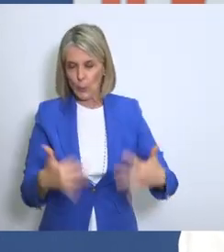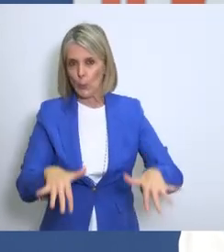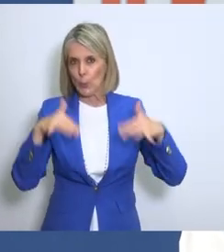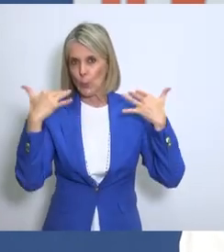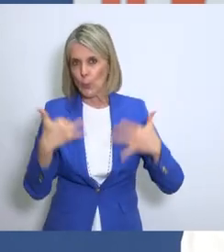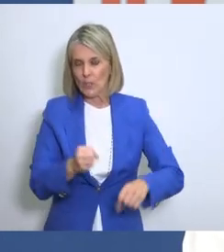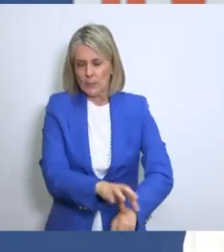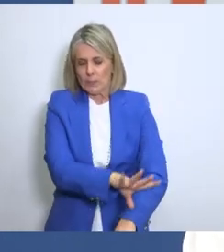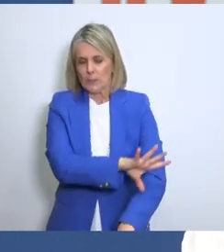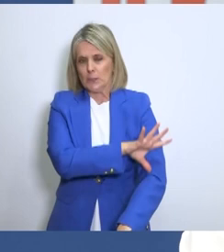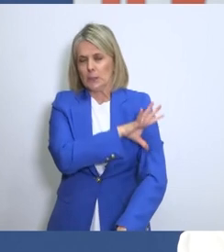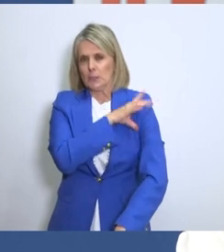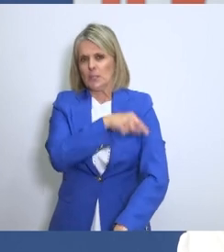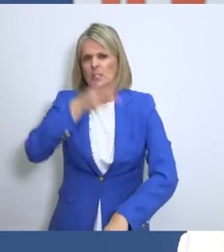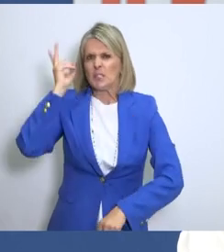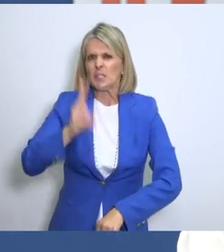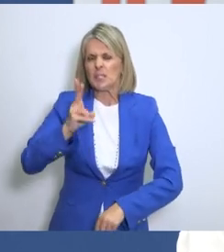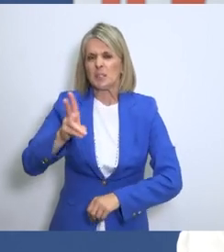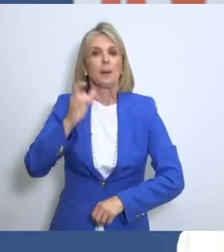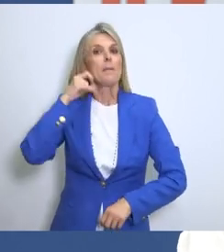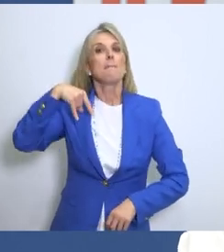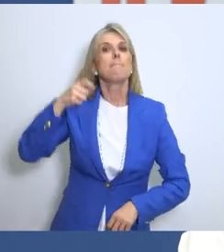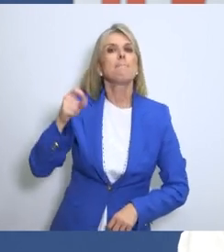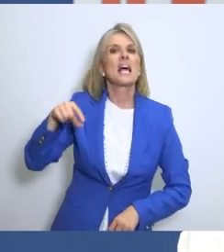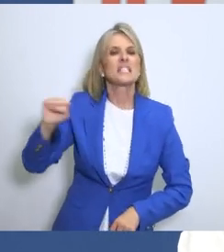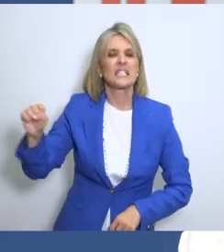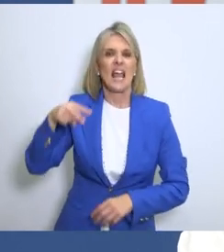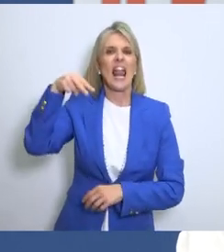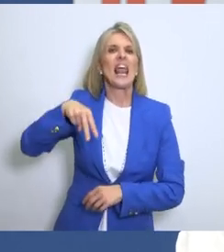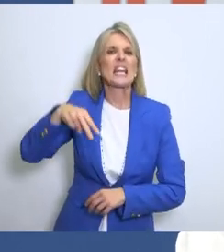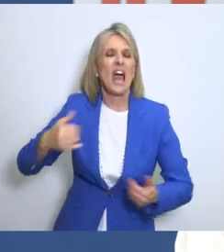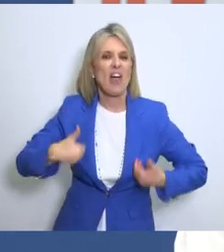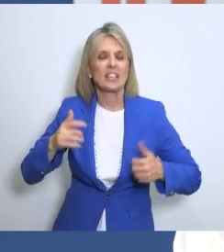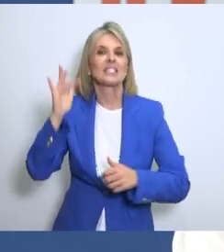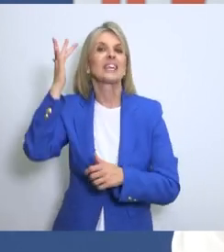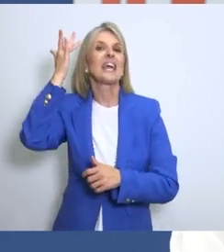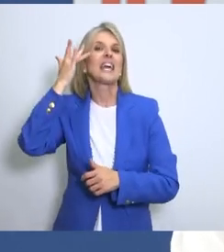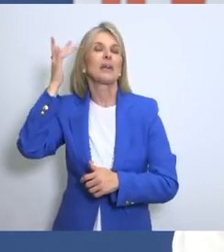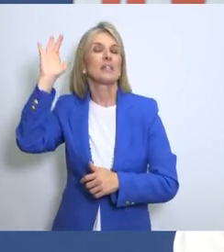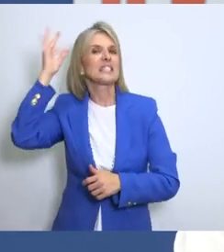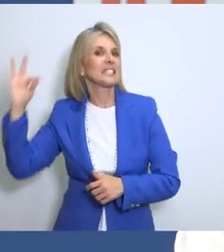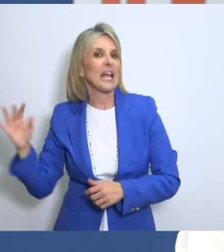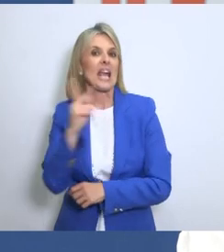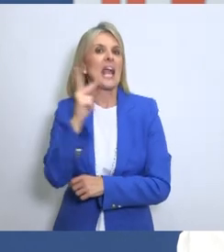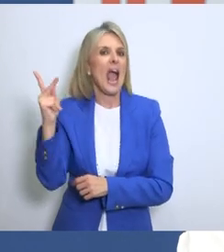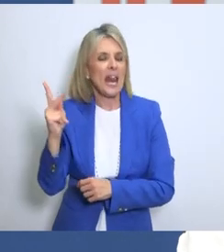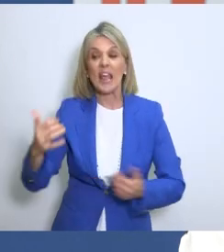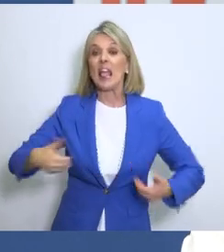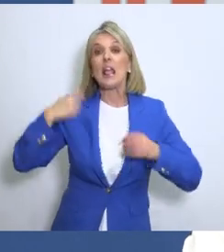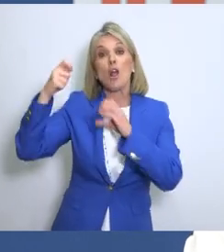τους ανατριχιάζει το Πανελλήνιο. Πάτσης, Λιγνάδης, Καϊλή, Γεωργούλης και